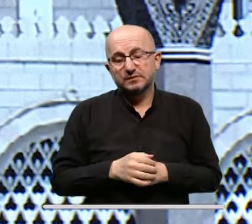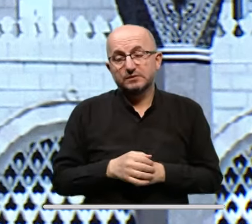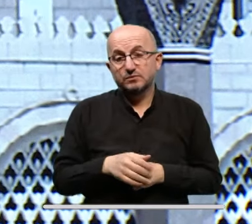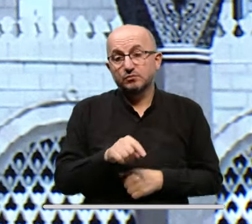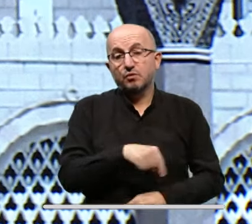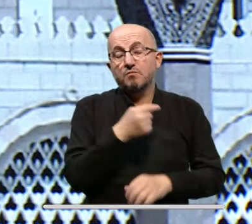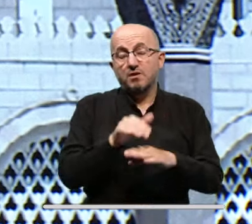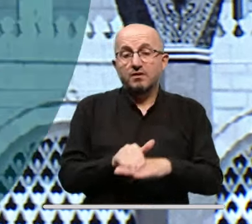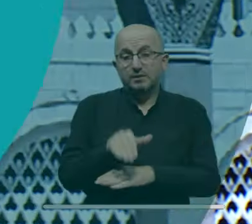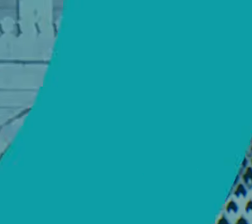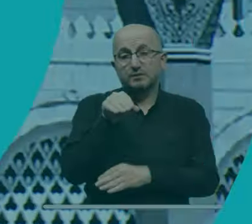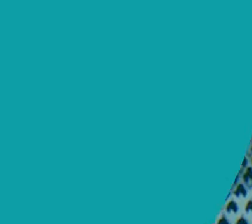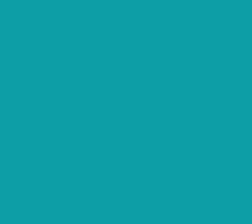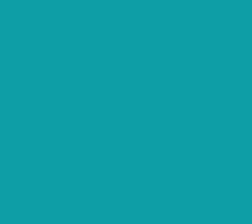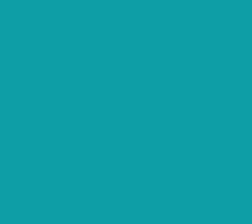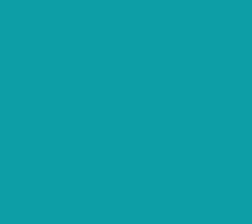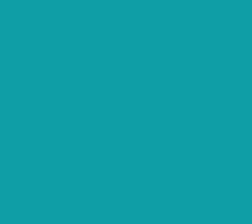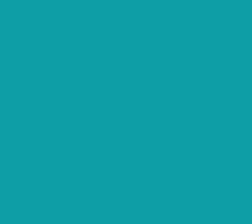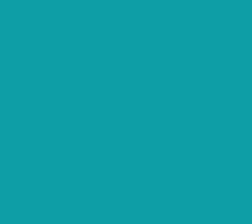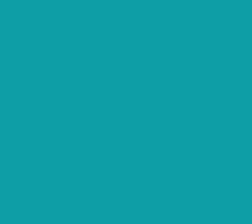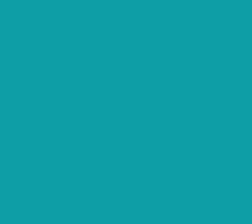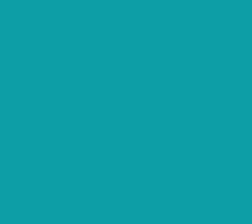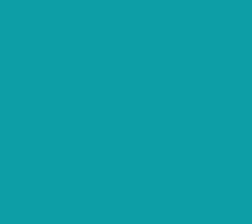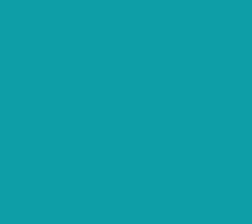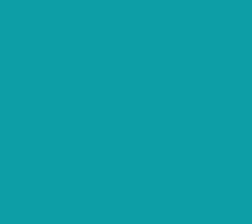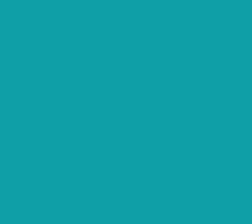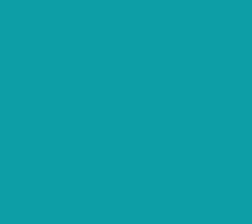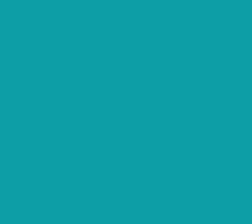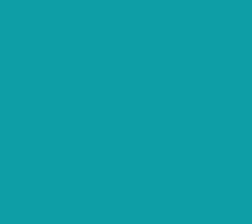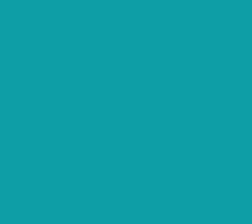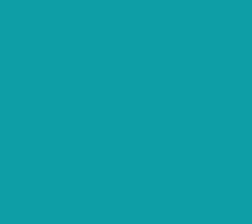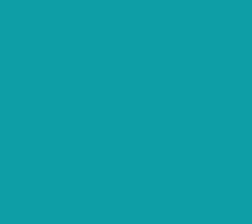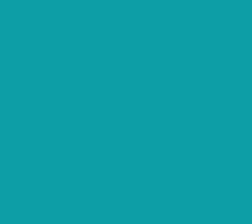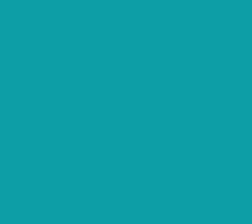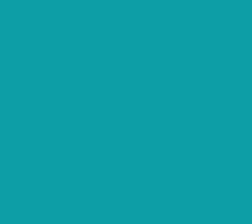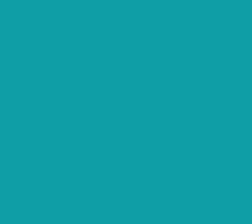normal hayatınızda Eee şeylerde İnşallah deyin